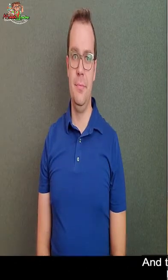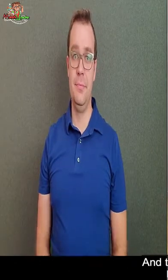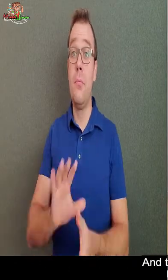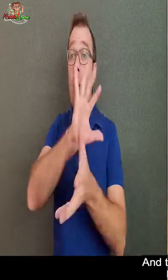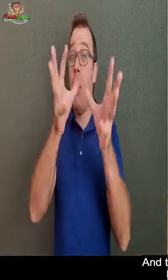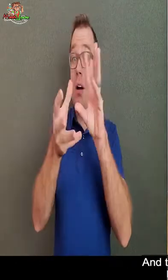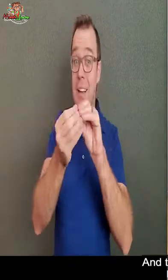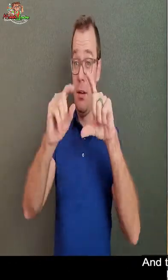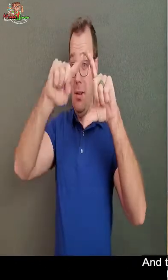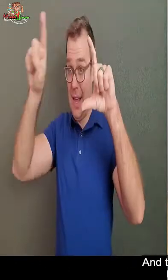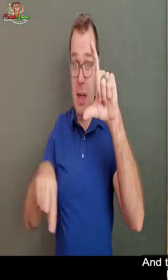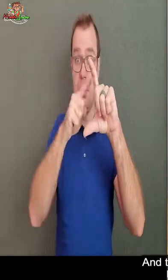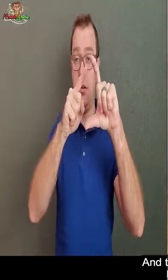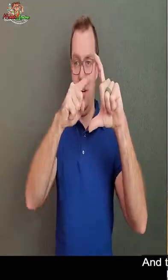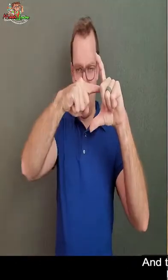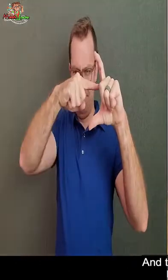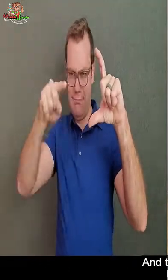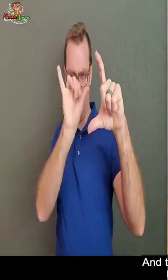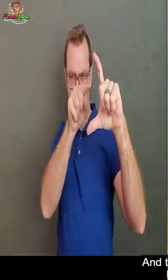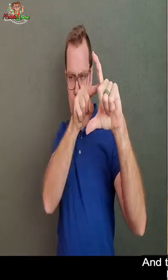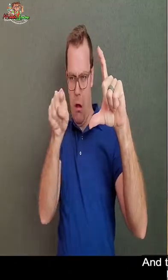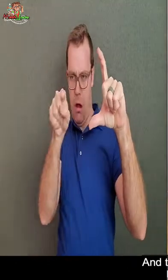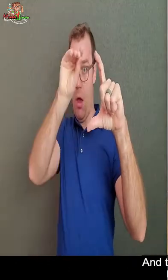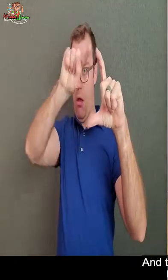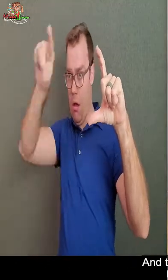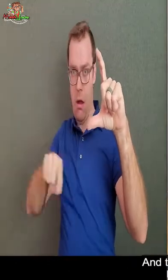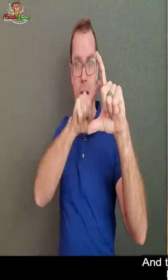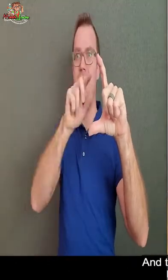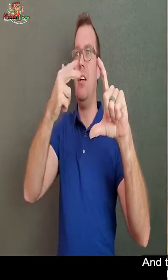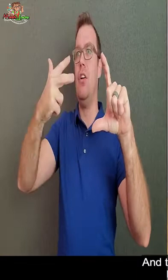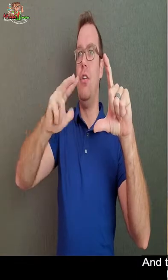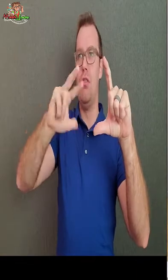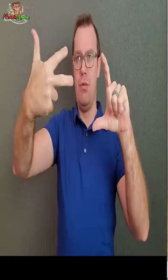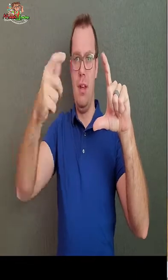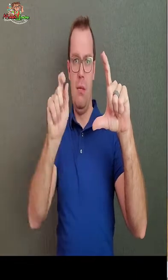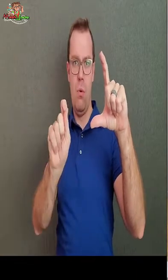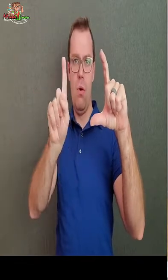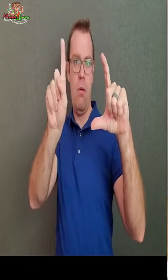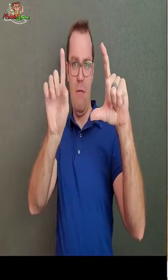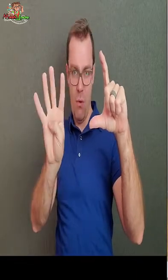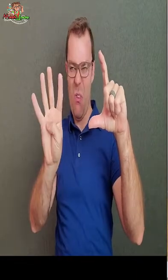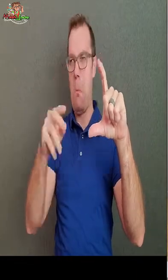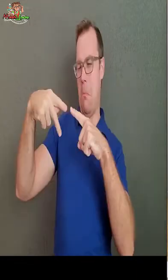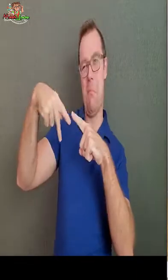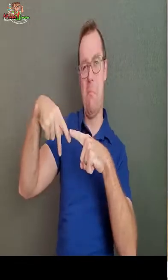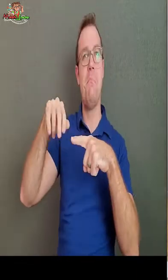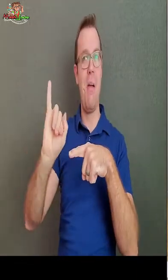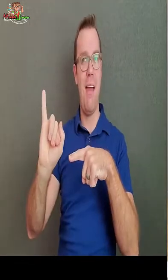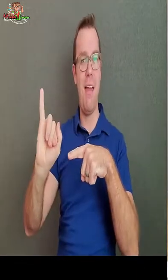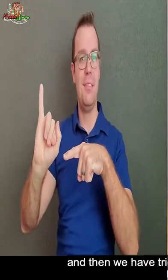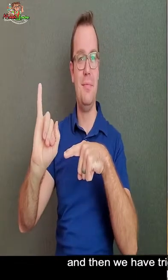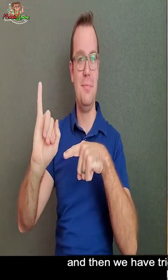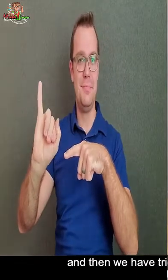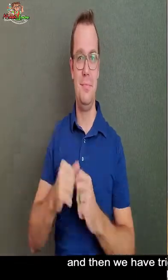टोटल जब होता है जब टोटल आप करते हो तो वो होता है 3.14 टाइम्स ऑफ डायमीटर द सर्कमफ्रेंस. और फिर हमने